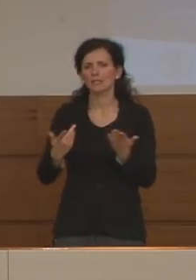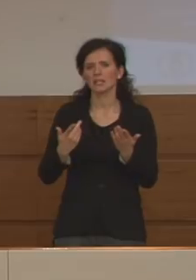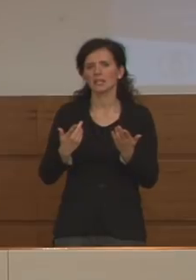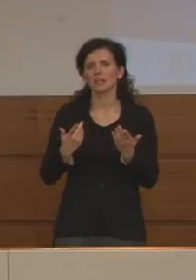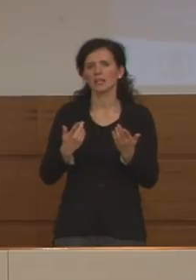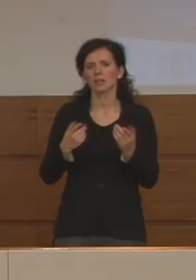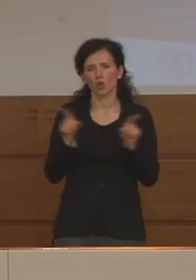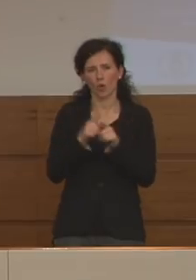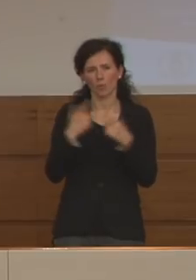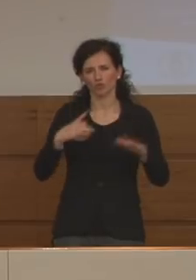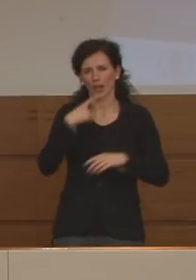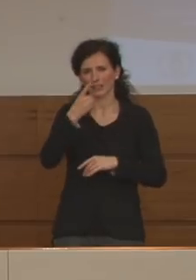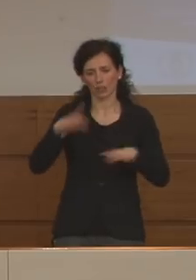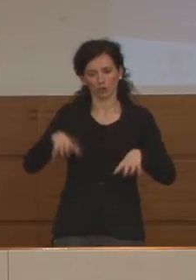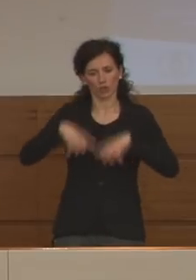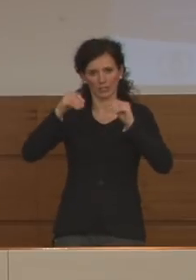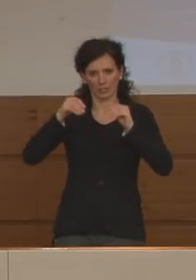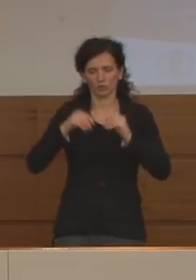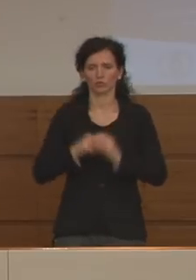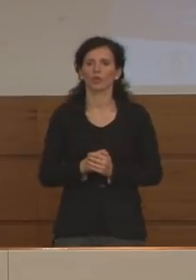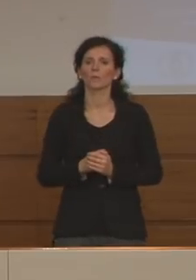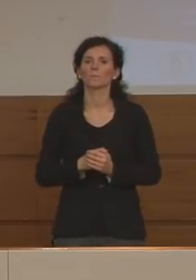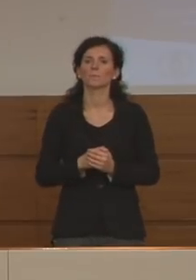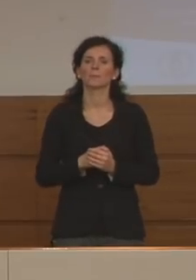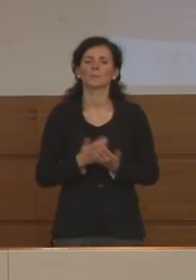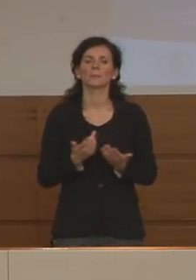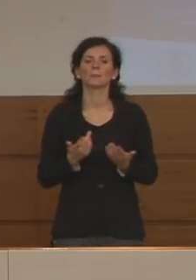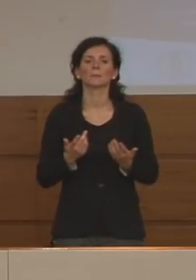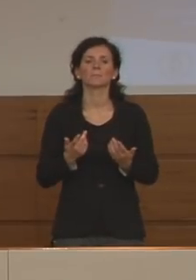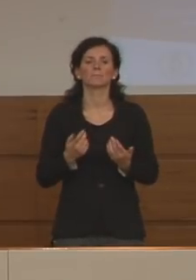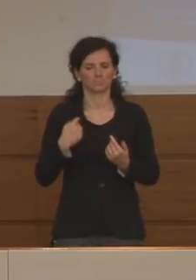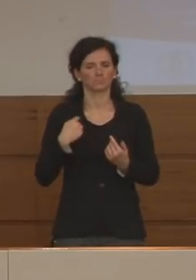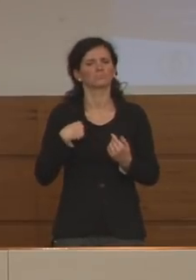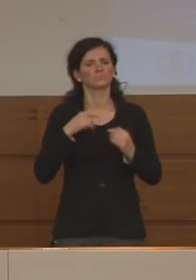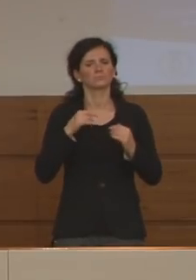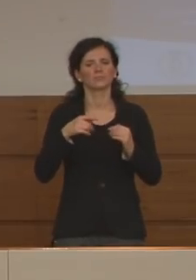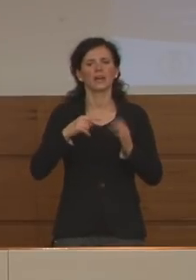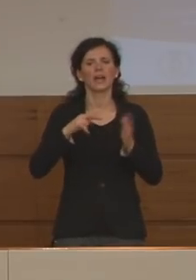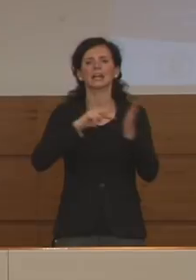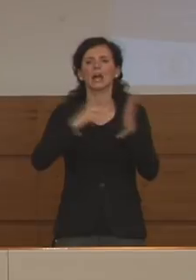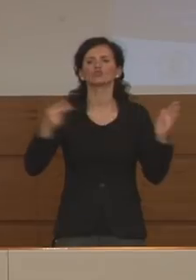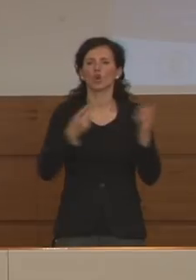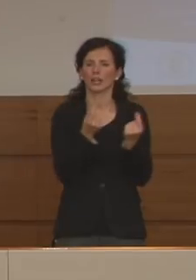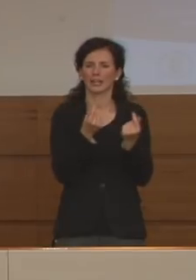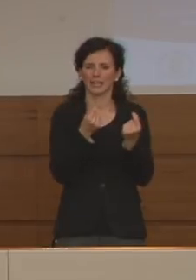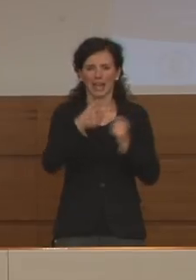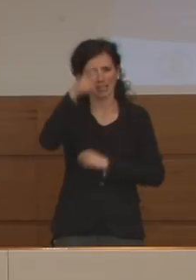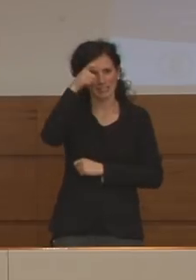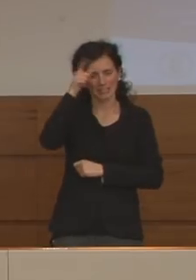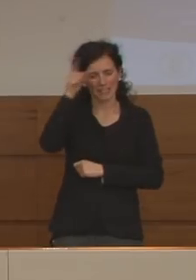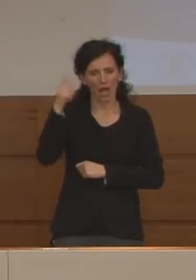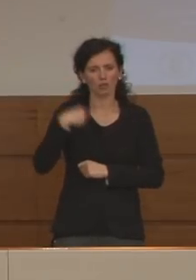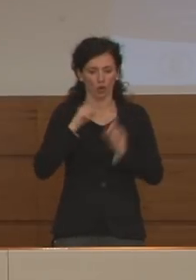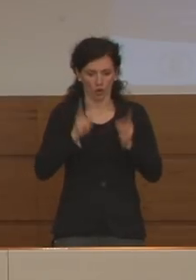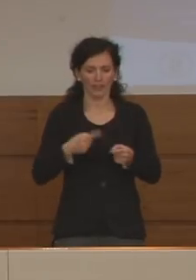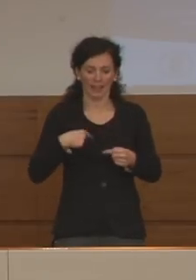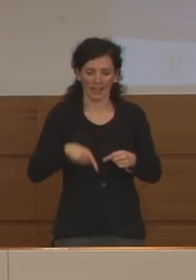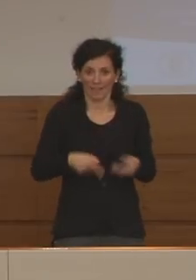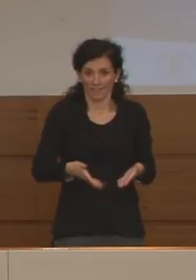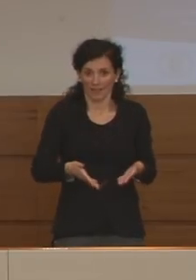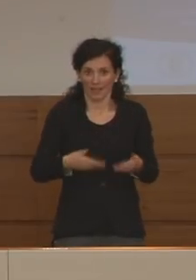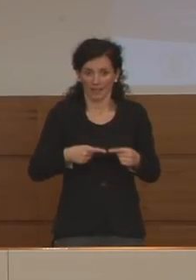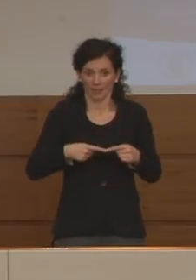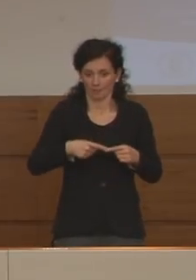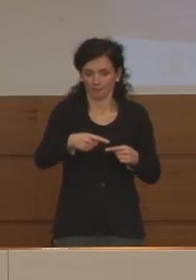allora firmerò adesso e alla bollinatura della ragioneria generale dello stato l'ordinanza la firmerò